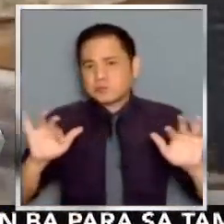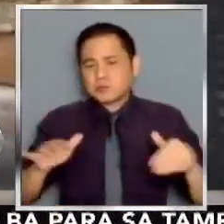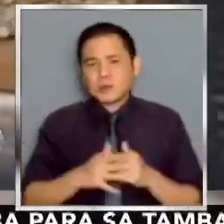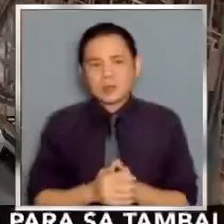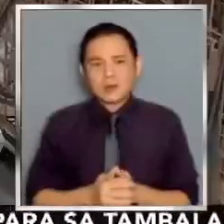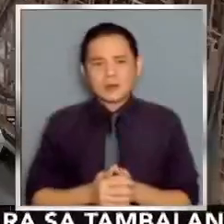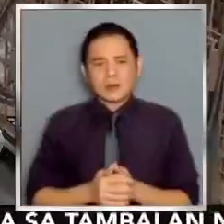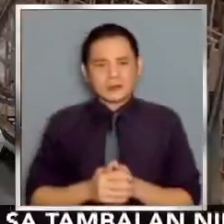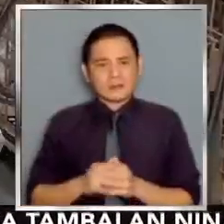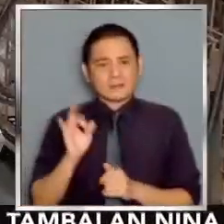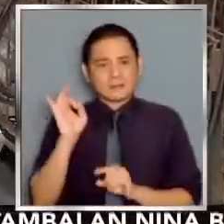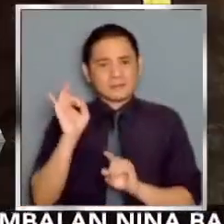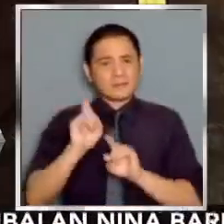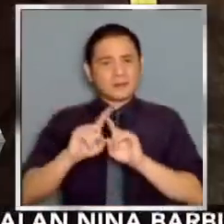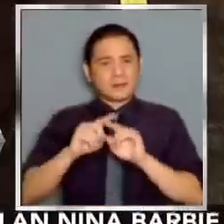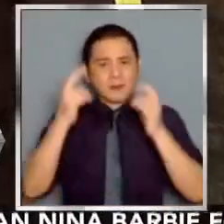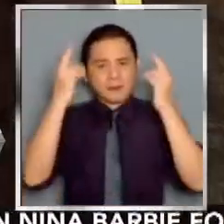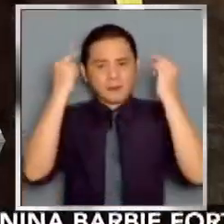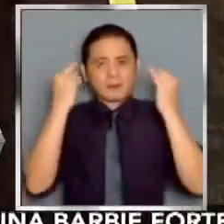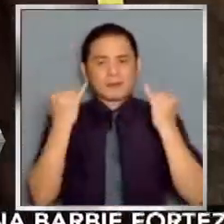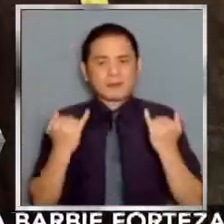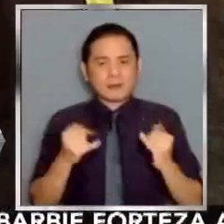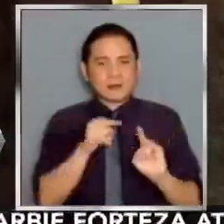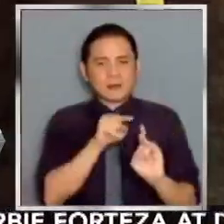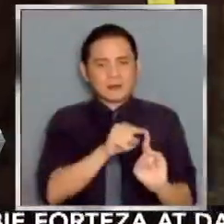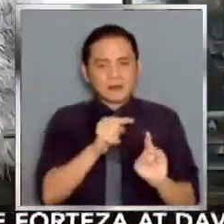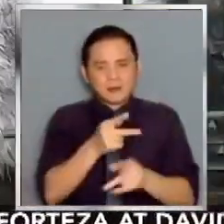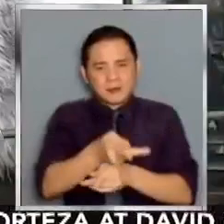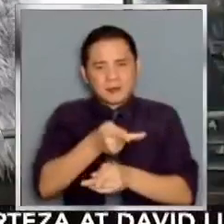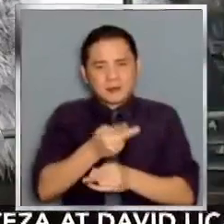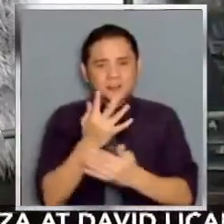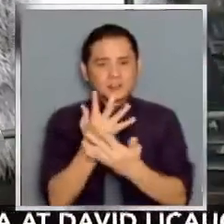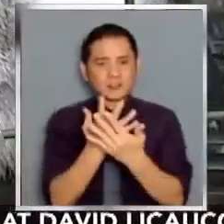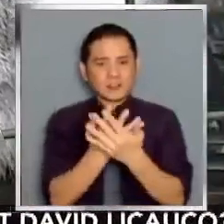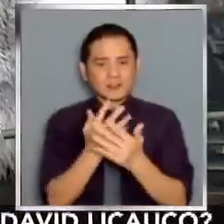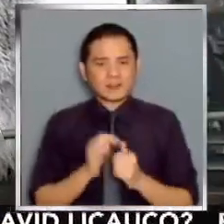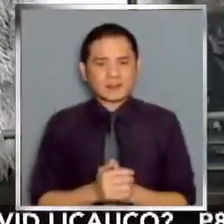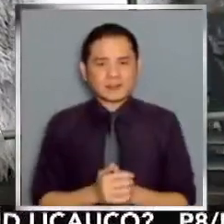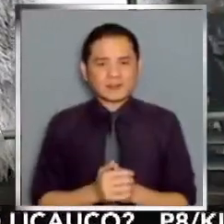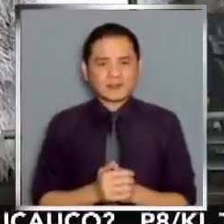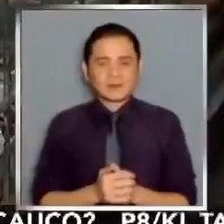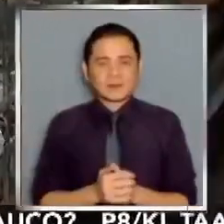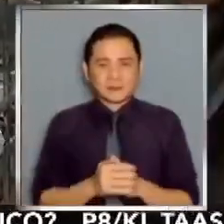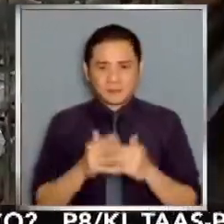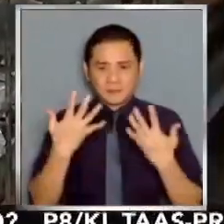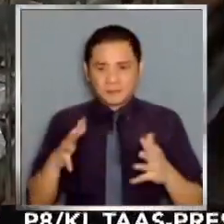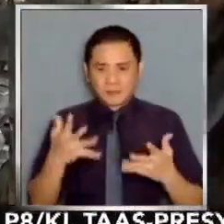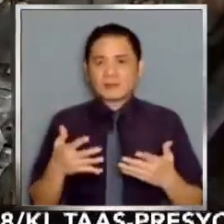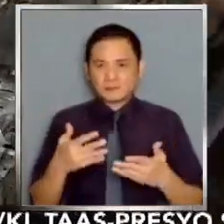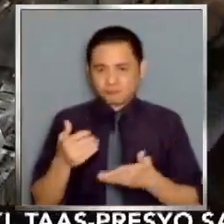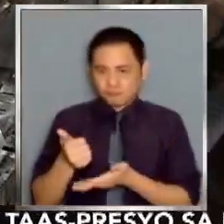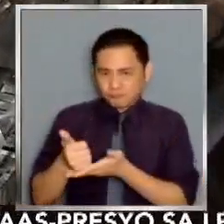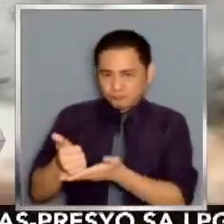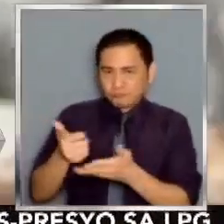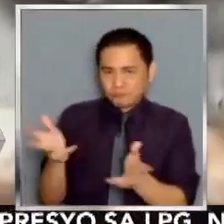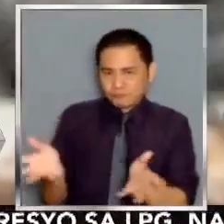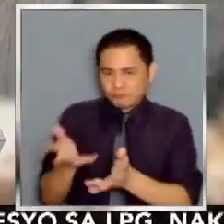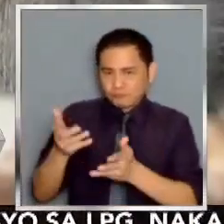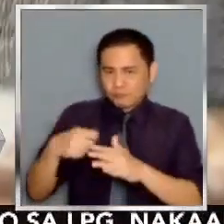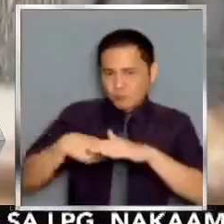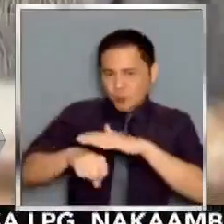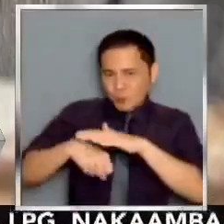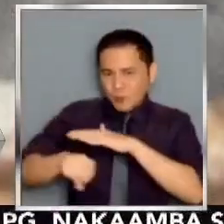Jail. Binibreed o pinaparami nila ang mga ito at ibinebenta sa labas ang bilangguan ng 450